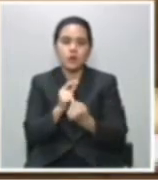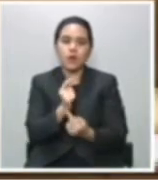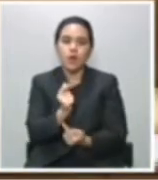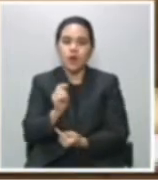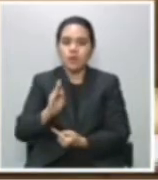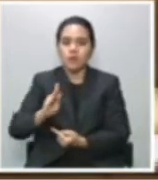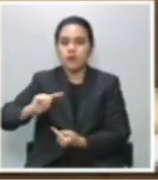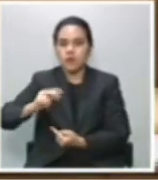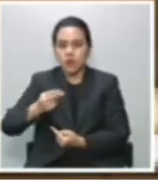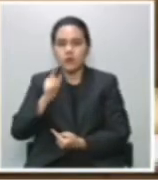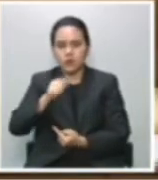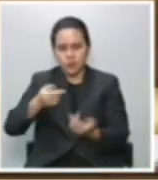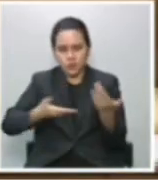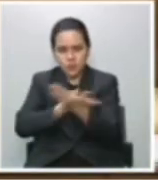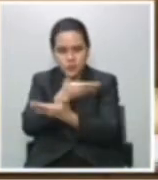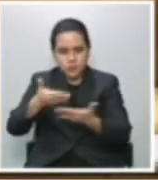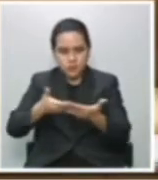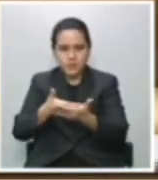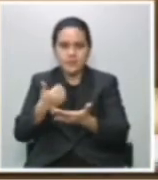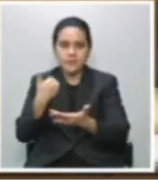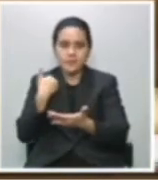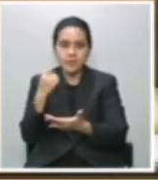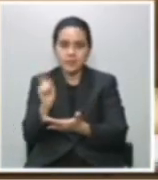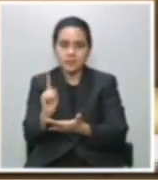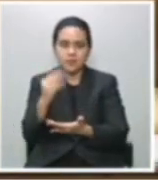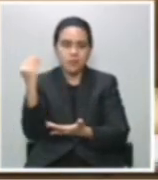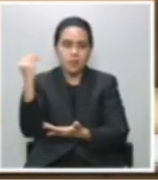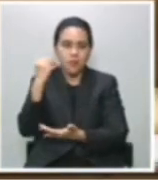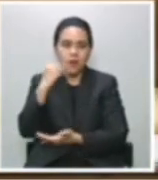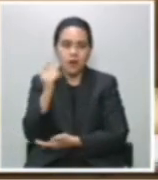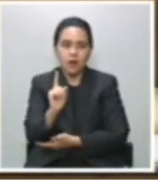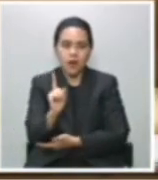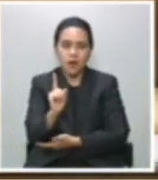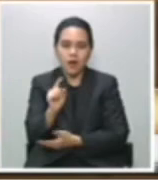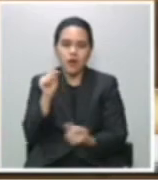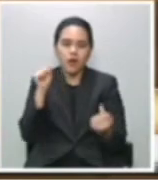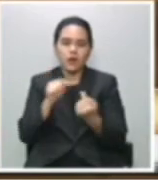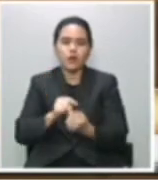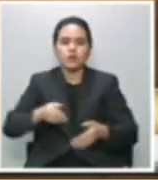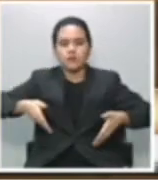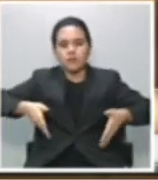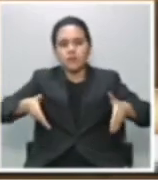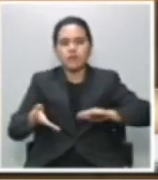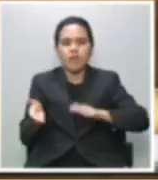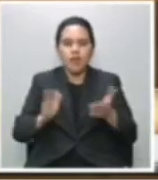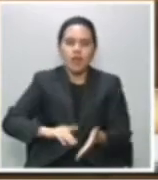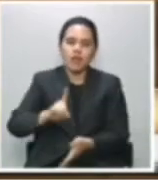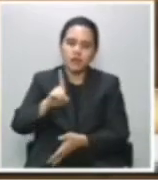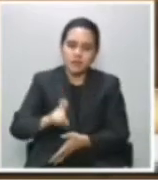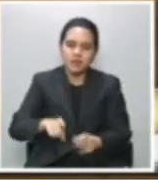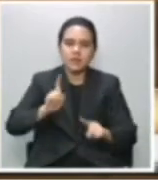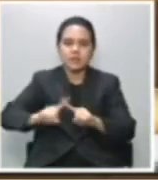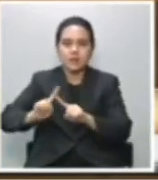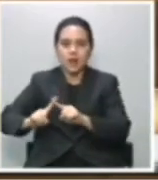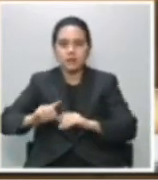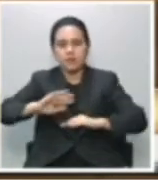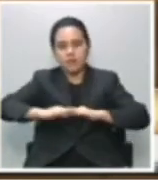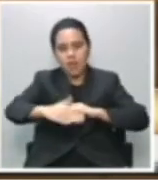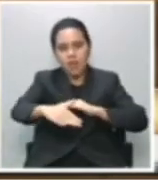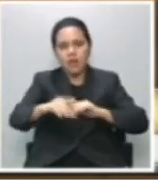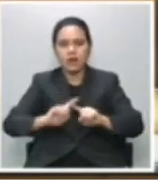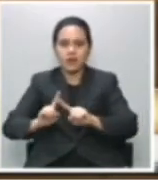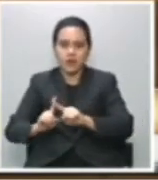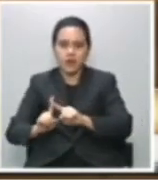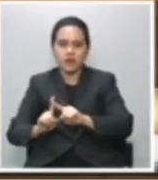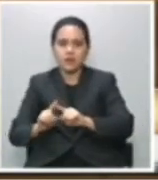จะต้องพิจารณาส่วนใหญ่จะเป็นเรื่องของความชำรุดทรุดโทรมของถนนและ